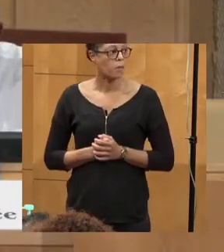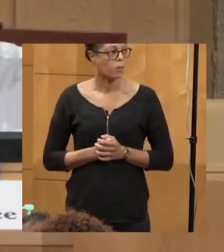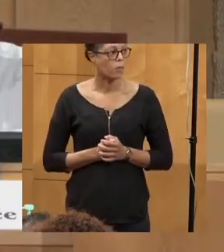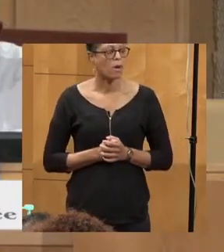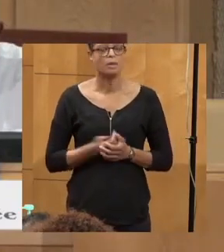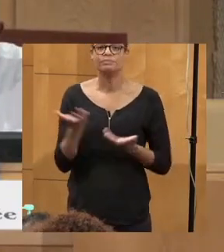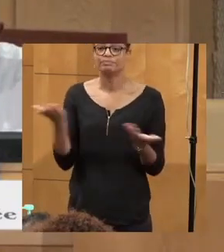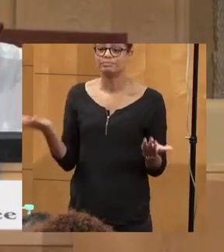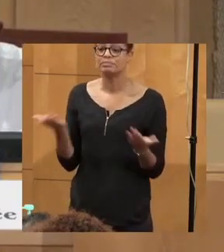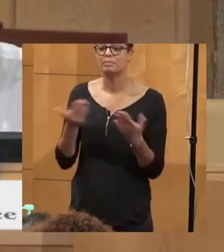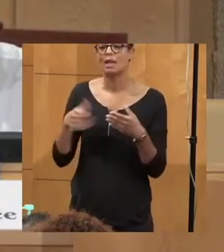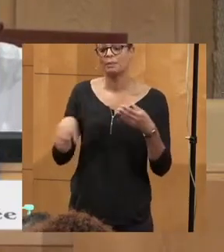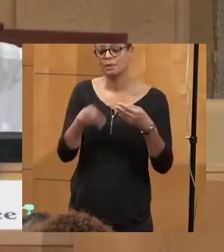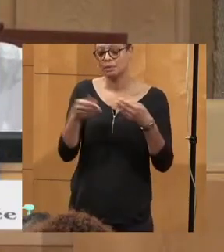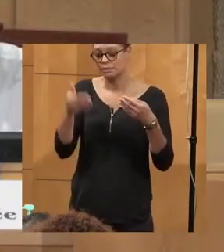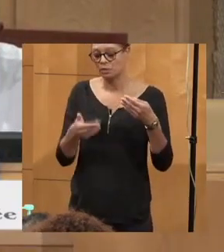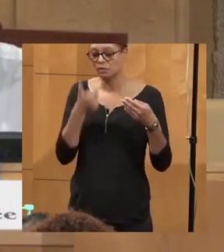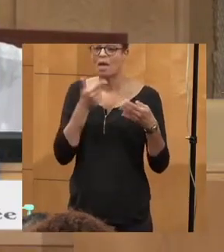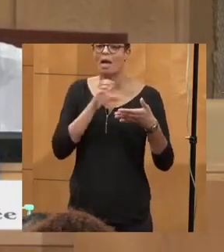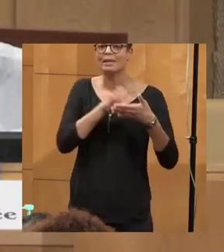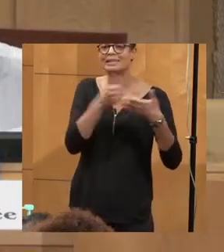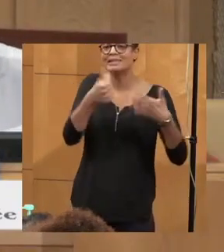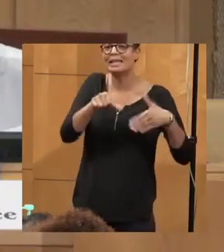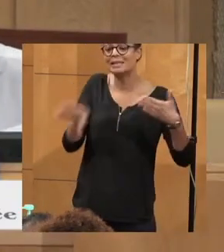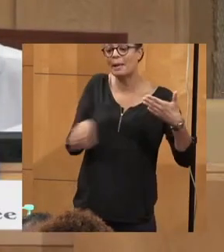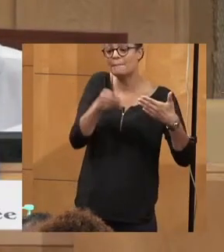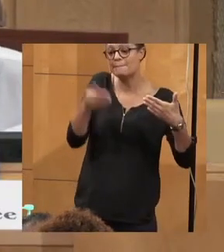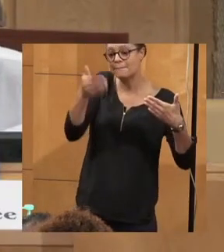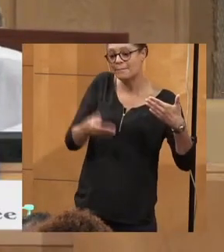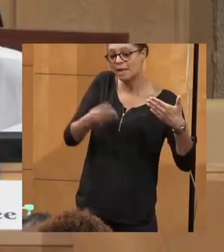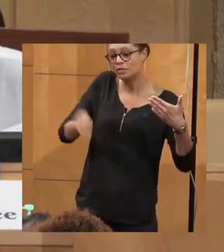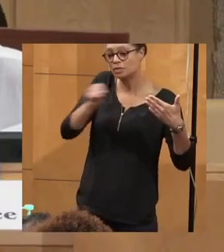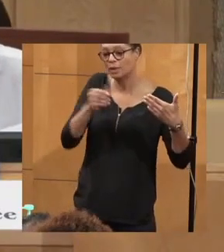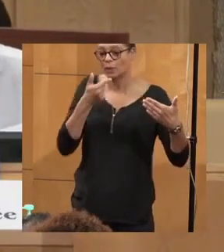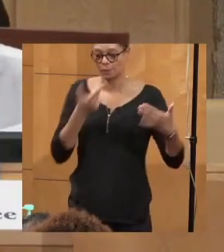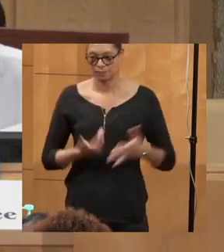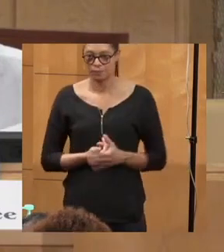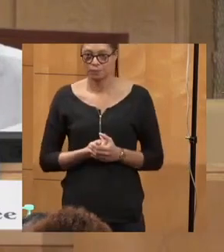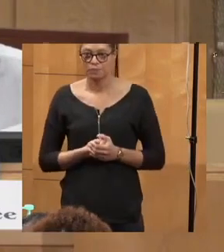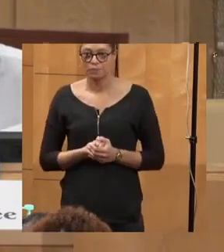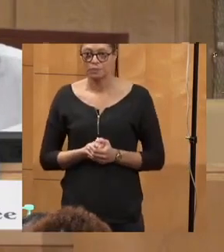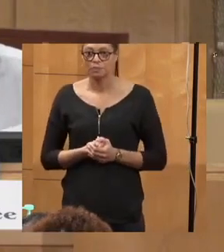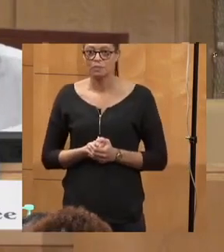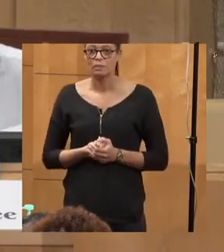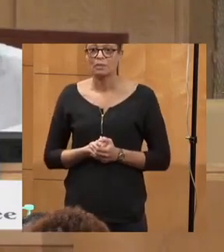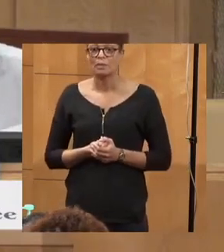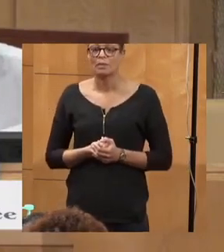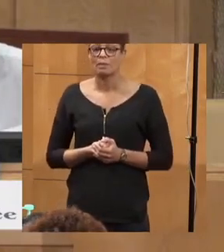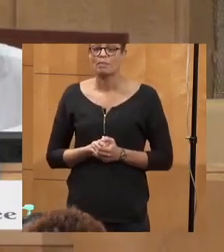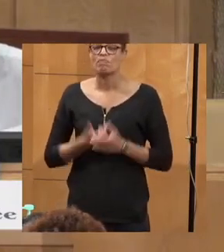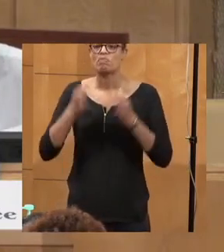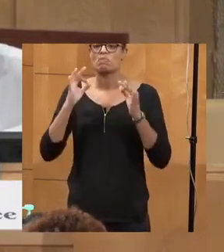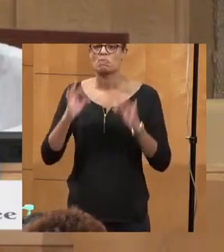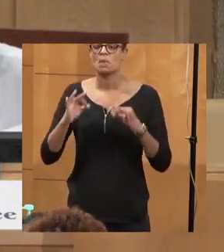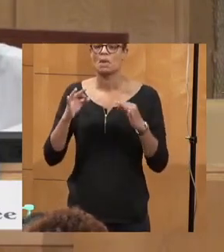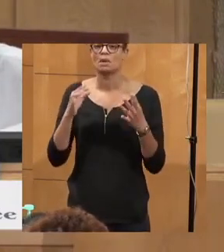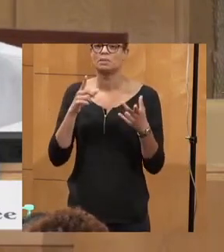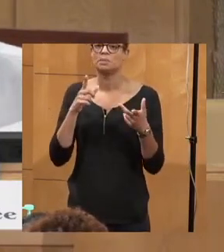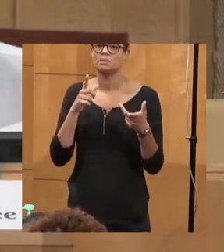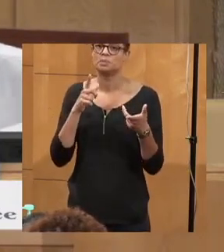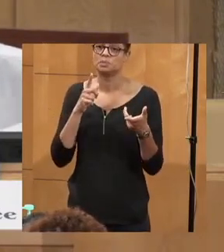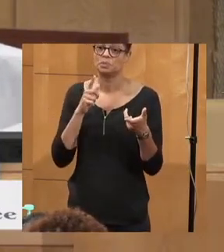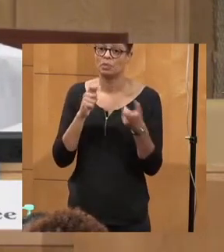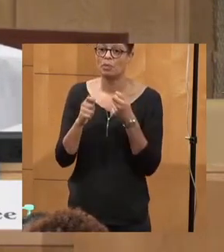il consiste en ceci. Donc, l'article 16 sera amendé comme ceci. Dans la limite des délibérations existantes fixant